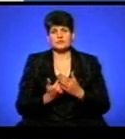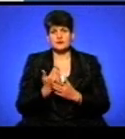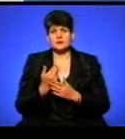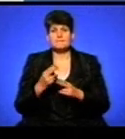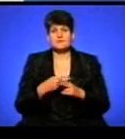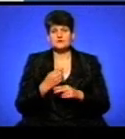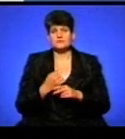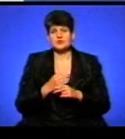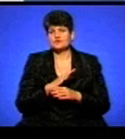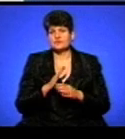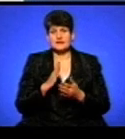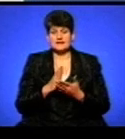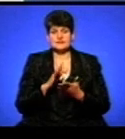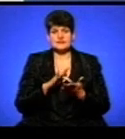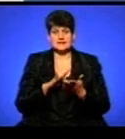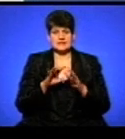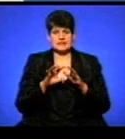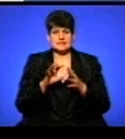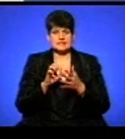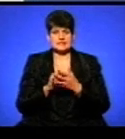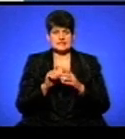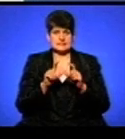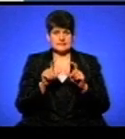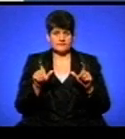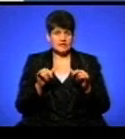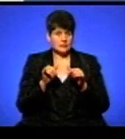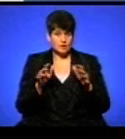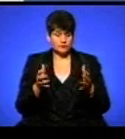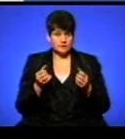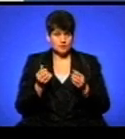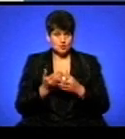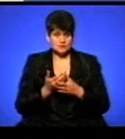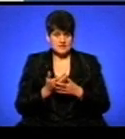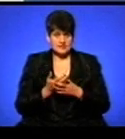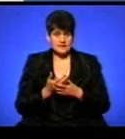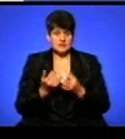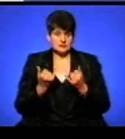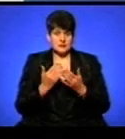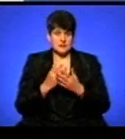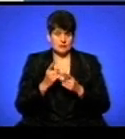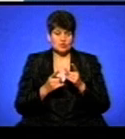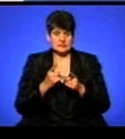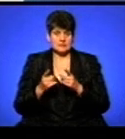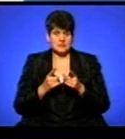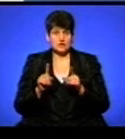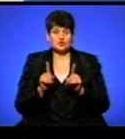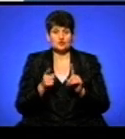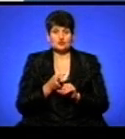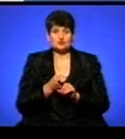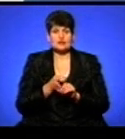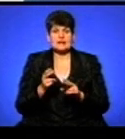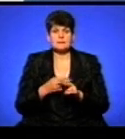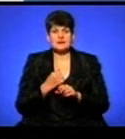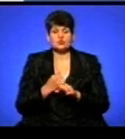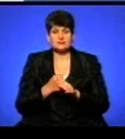якщо вони не стоять в центрі зайнятості, така сім'я не могла отримувати субсидію. Наразі маємо зміни, тобто що стосується безробітних